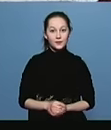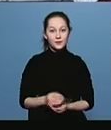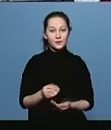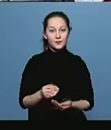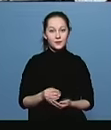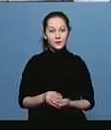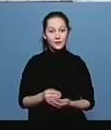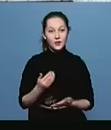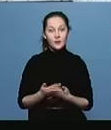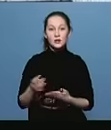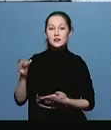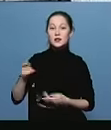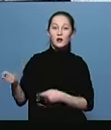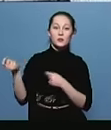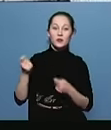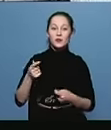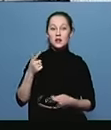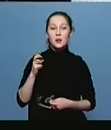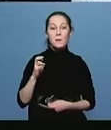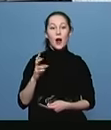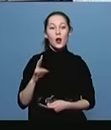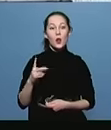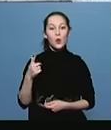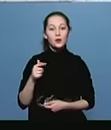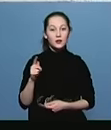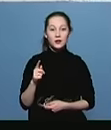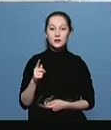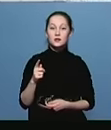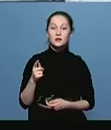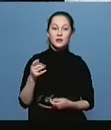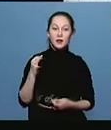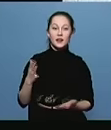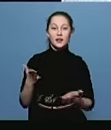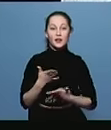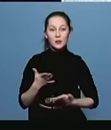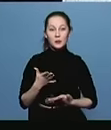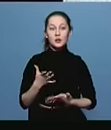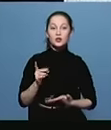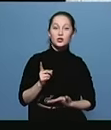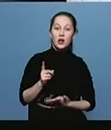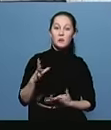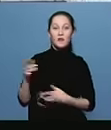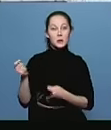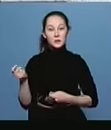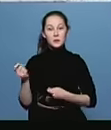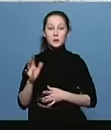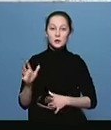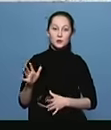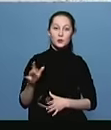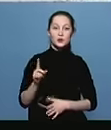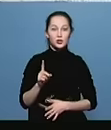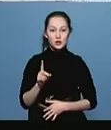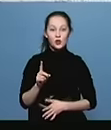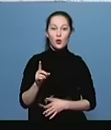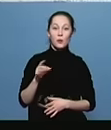района не привозят баллоны, газ в баллонах. И мы где могли, кто в Татарстане достает, кто, в общем,